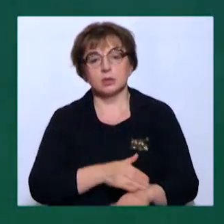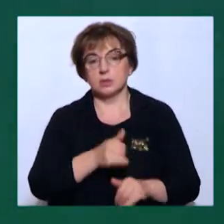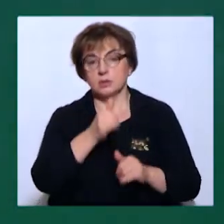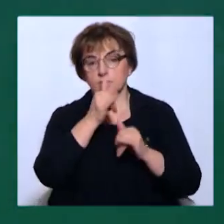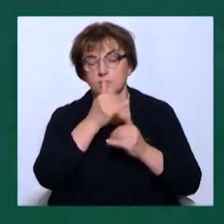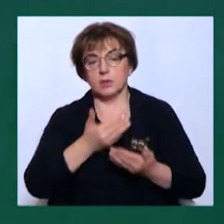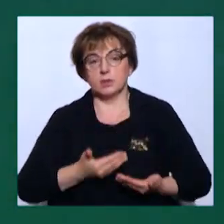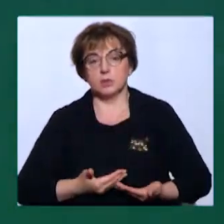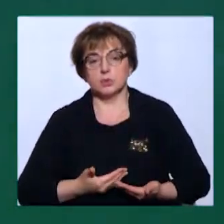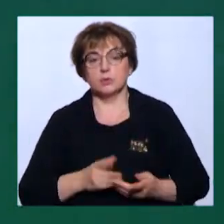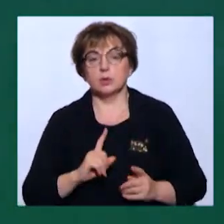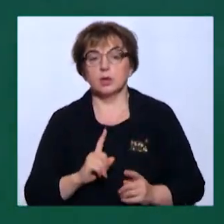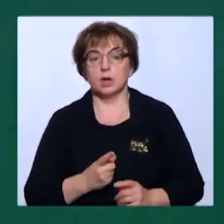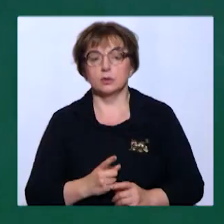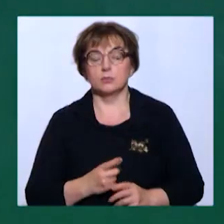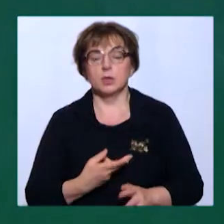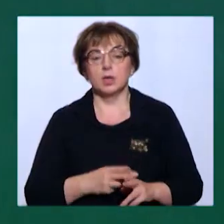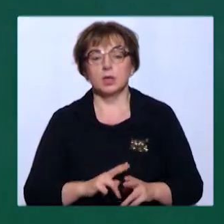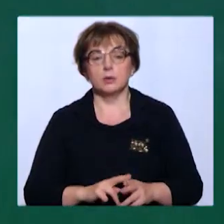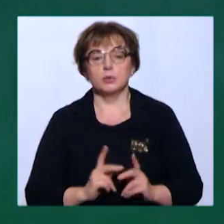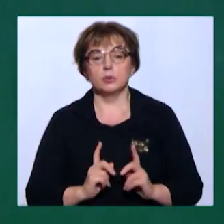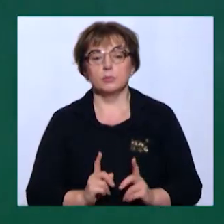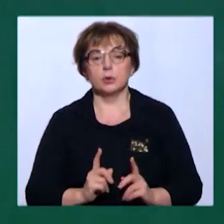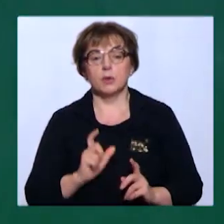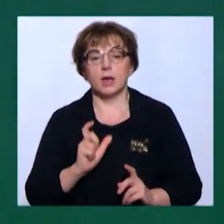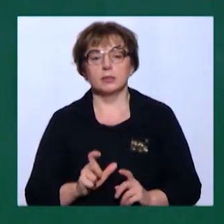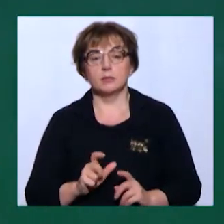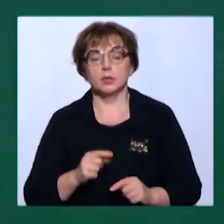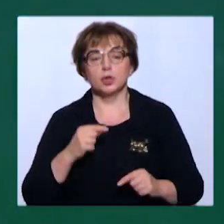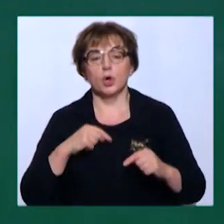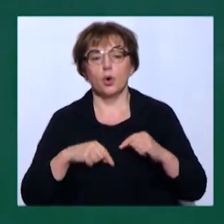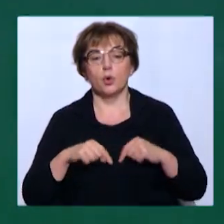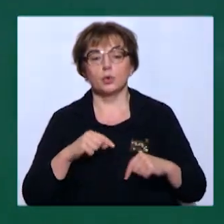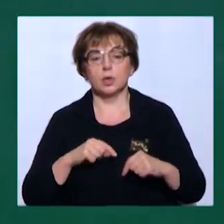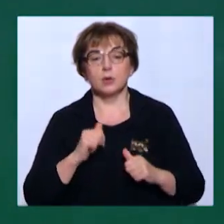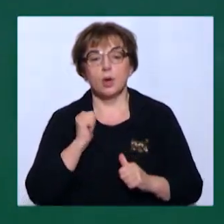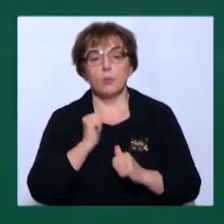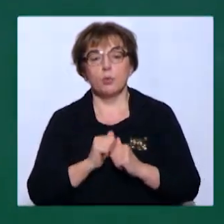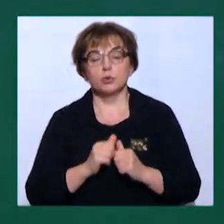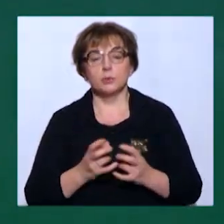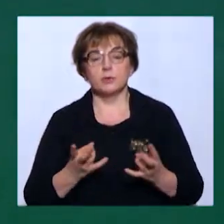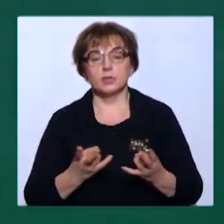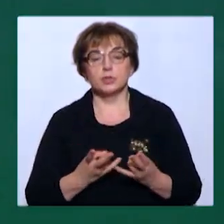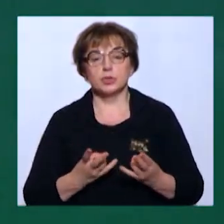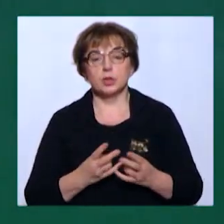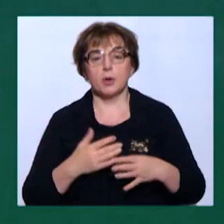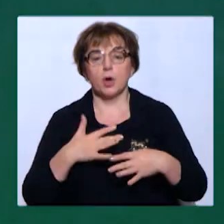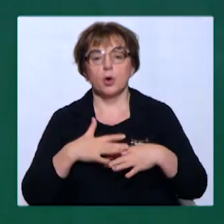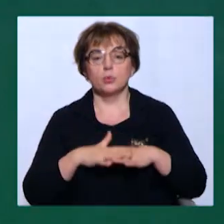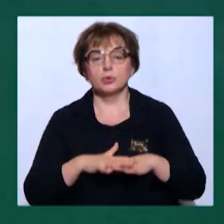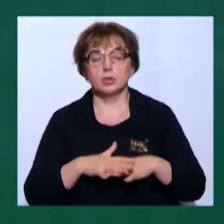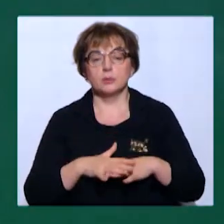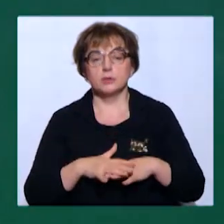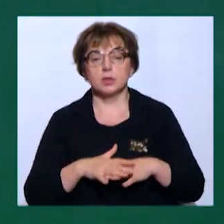გაძლებს. რატომ? იმიტომ, რომ ადამიანის ორგანიზმს მუდმივად ჭირდება